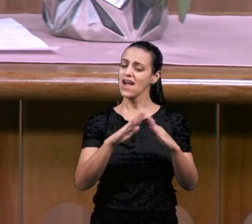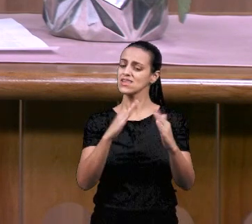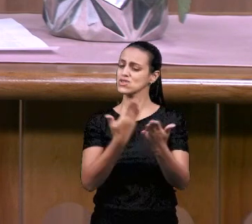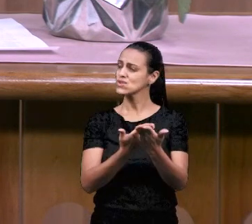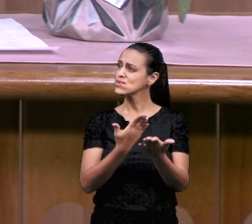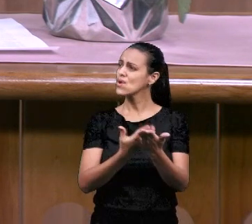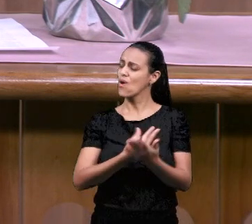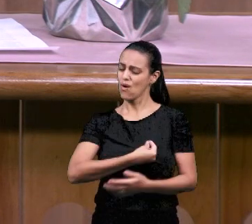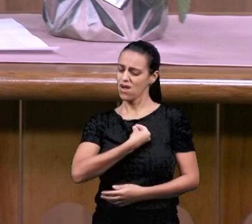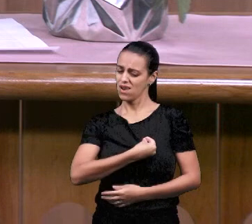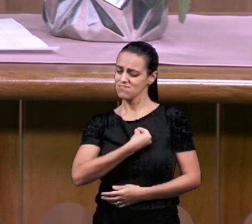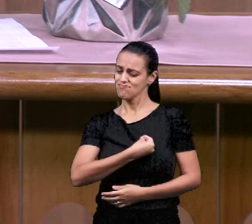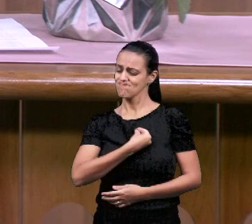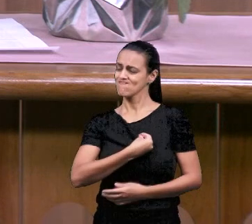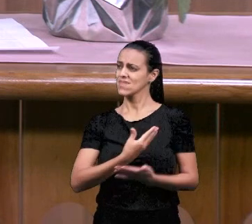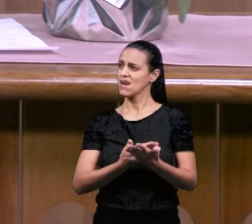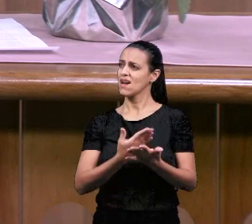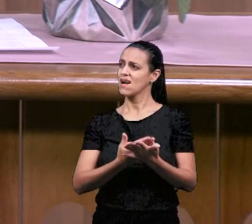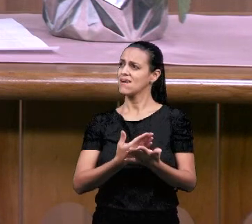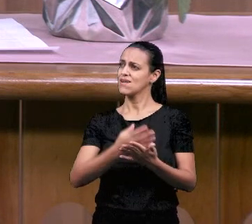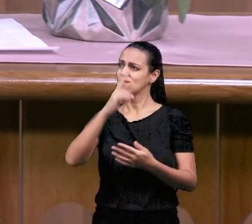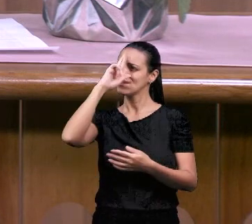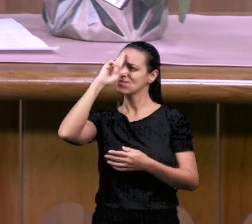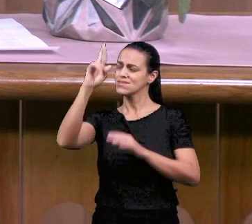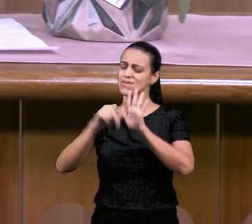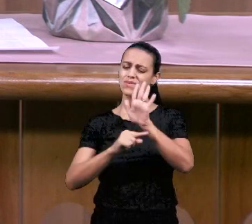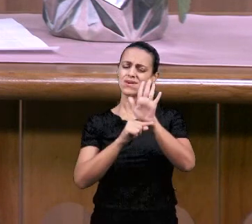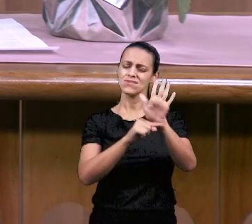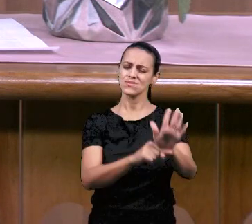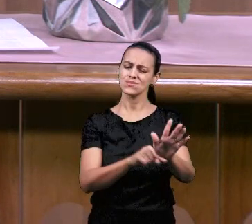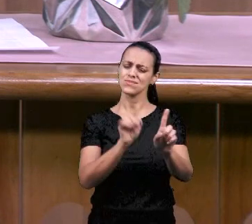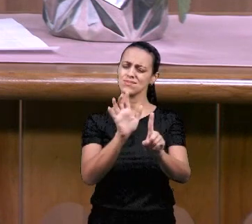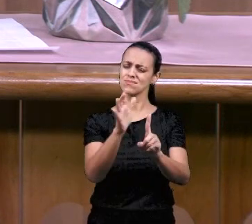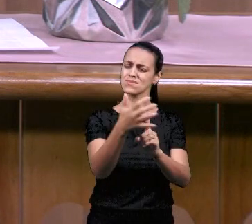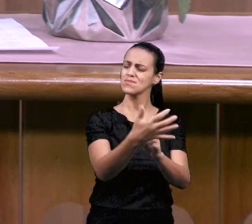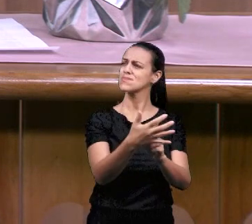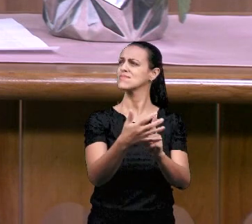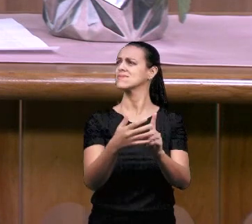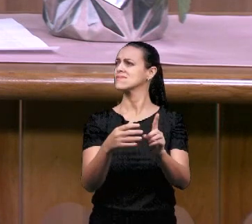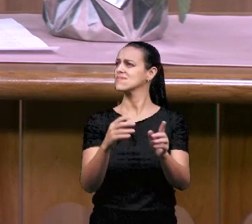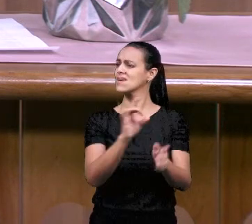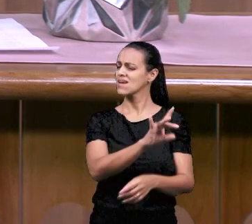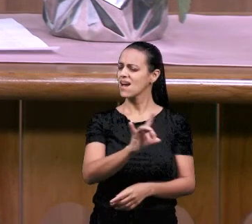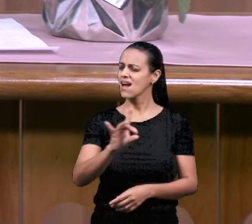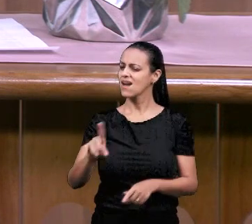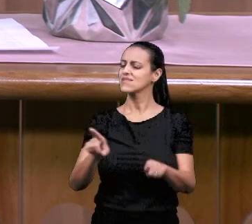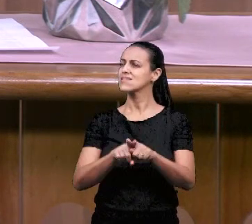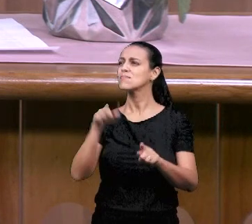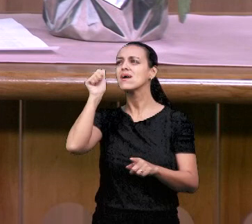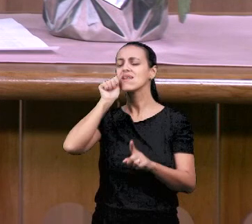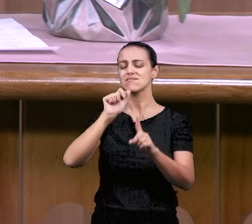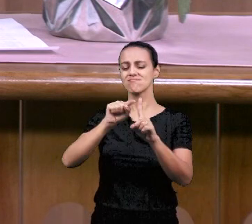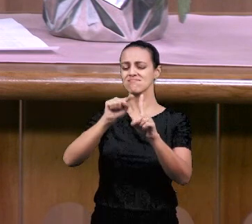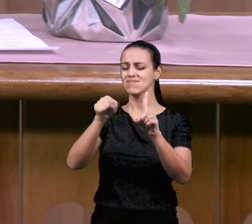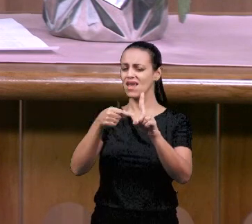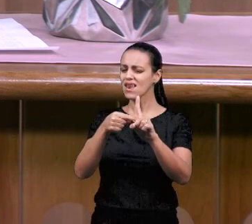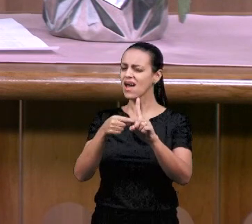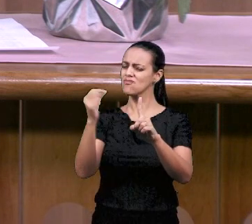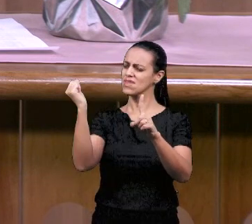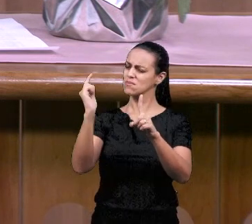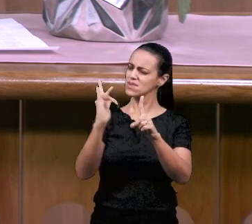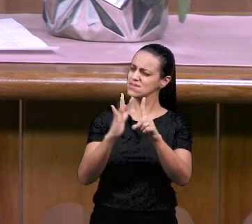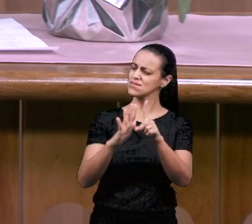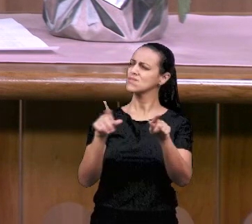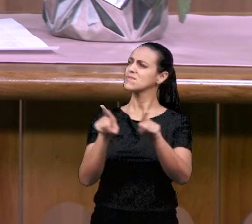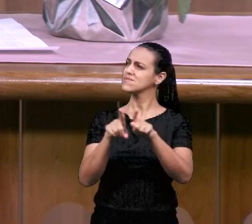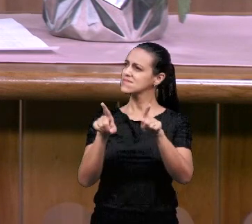dans les cours présentiels, puisse les délivrer, Seigneur. Prions aussi pour les dames enceintes